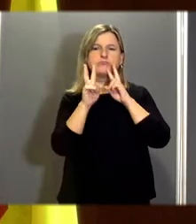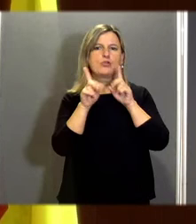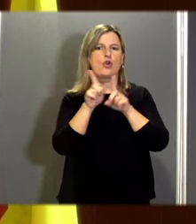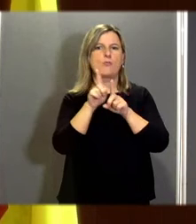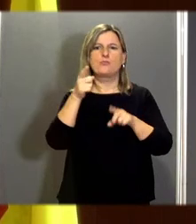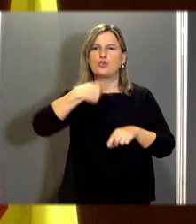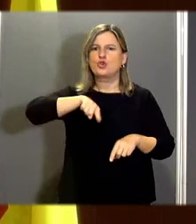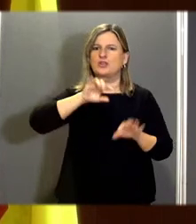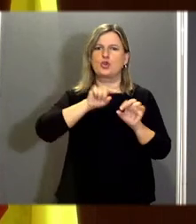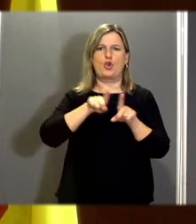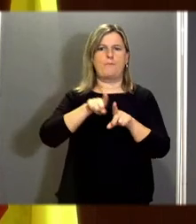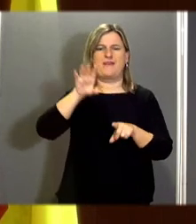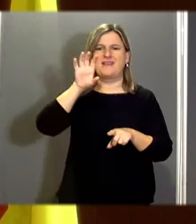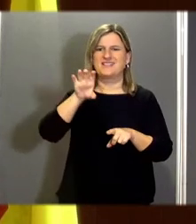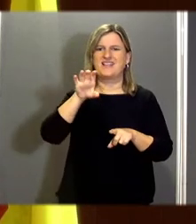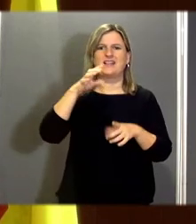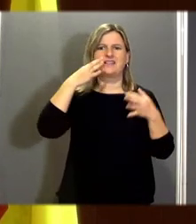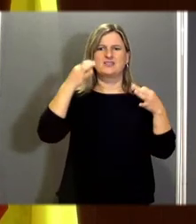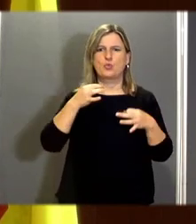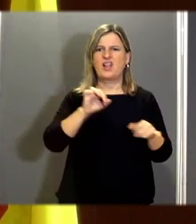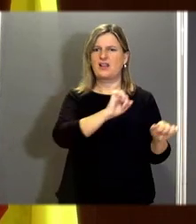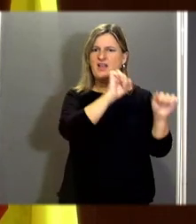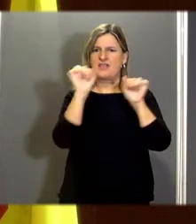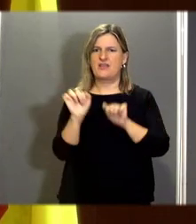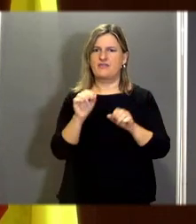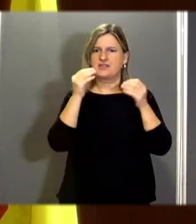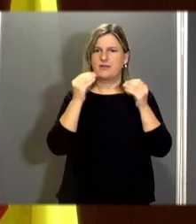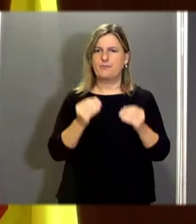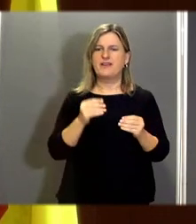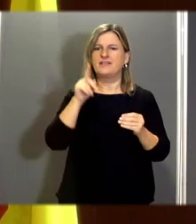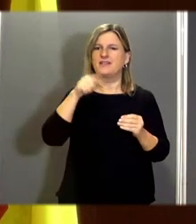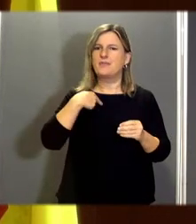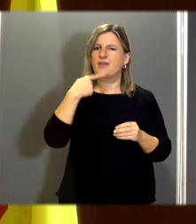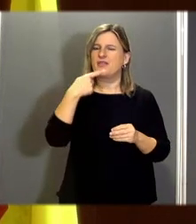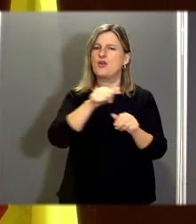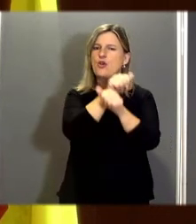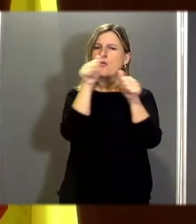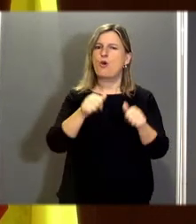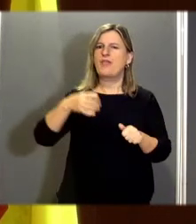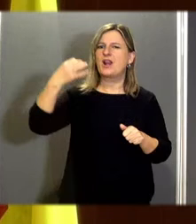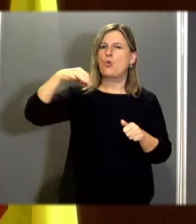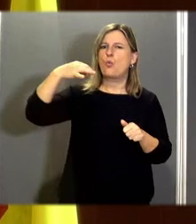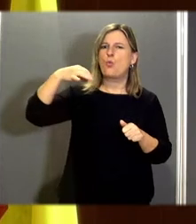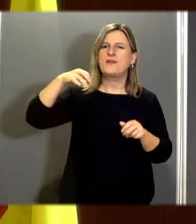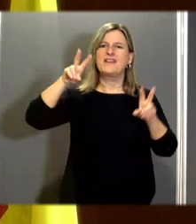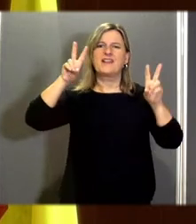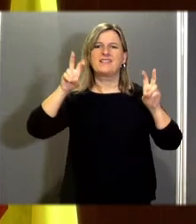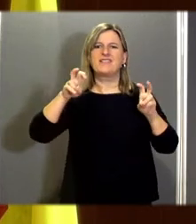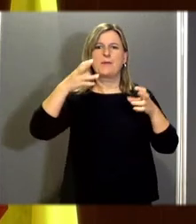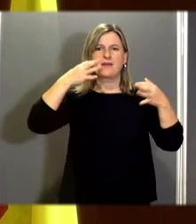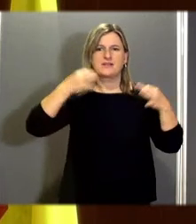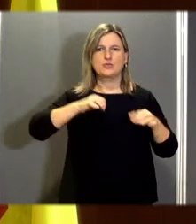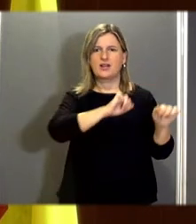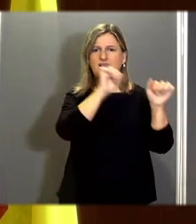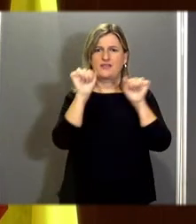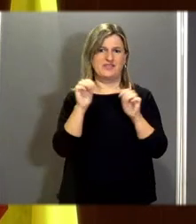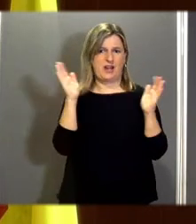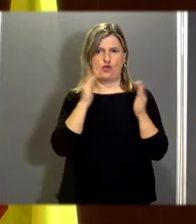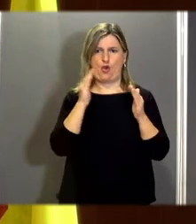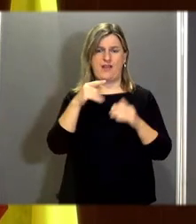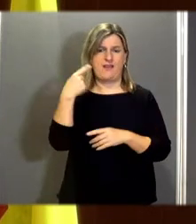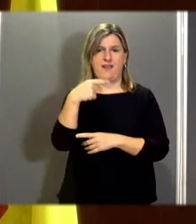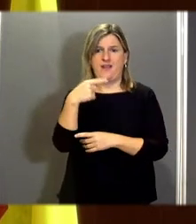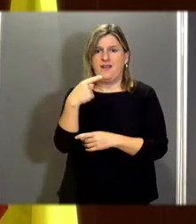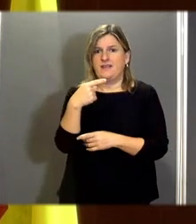parlar en clau de seguretat i defensa i entendre que no hi ha un model únic de clau de seguretat i defensa. Hi ha